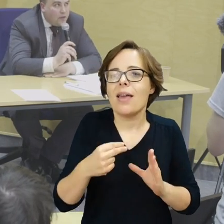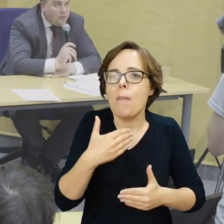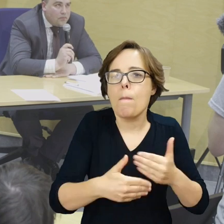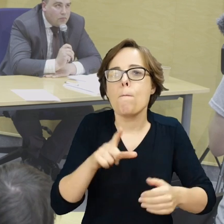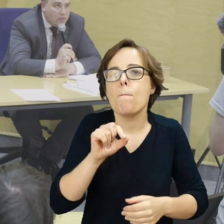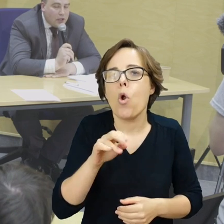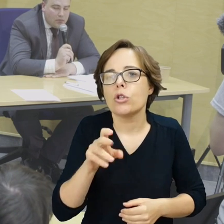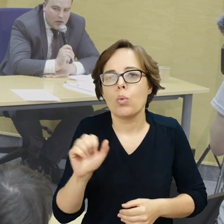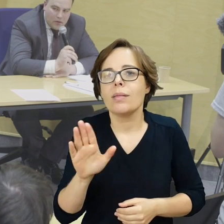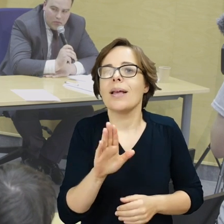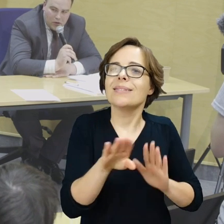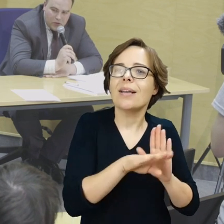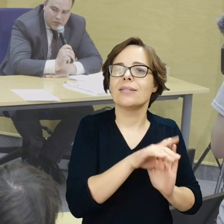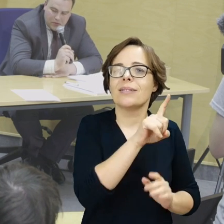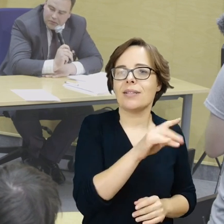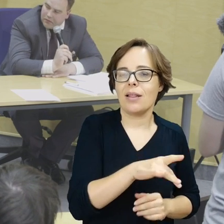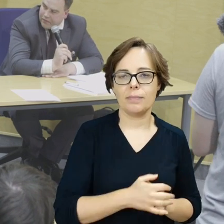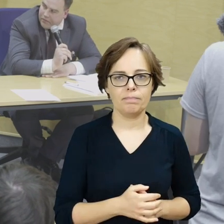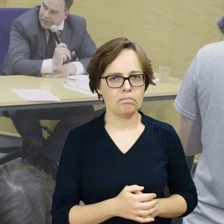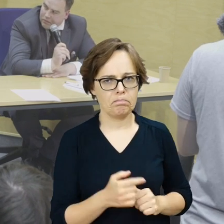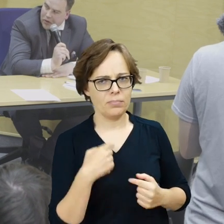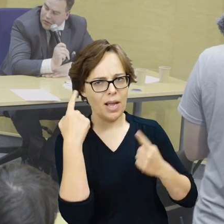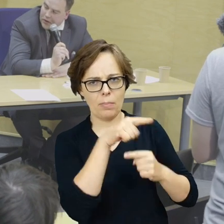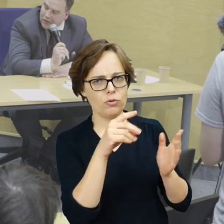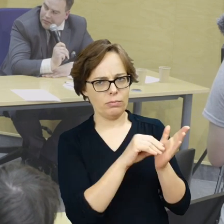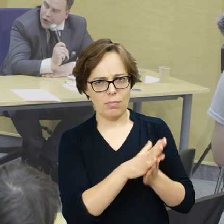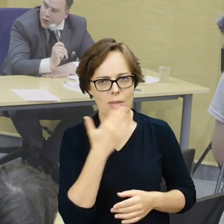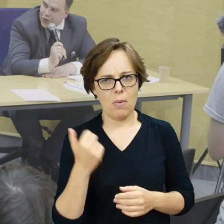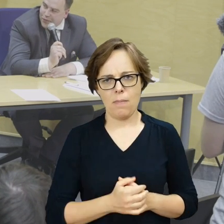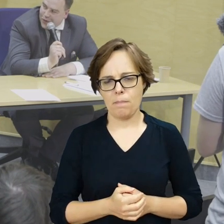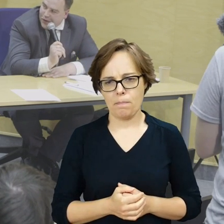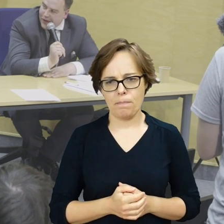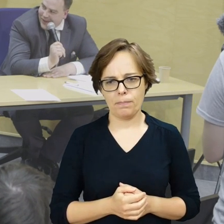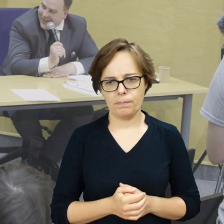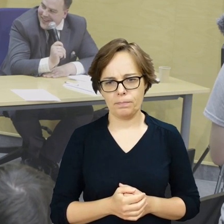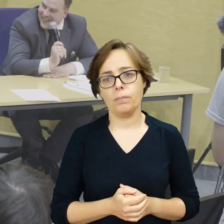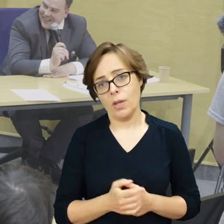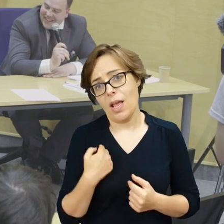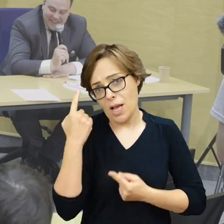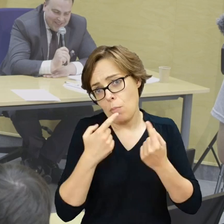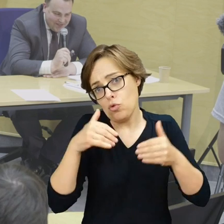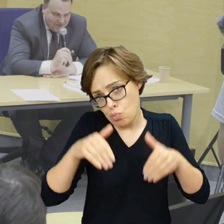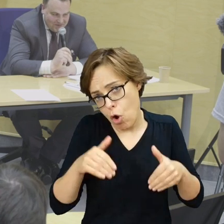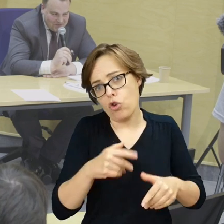Moim zdaniem nie. Moim zdaniem nie i moglibyśmy koło tego pochodzić, mówiąc kolokwialnie,